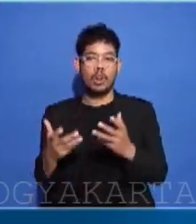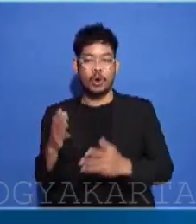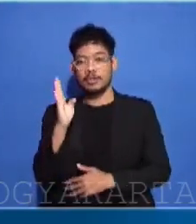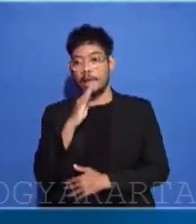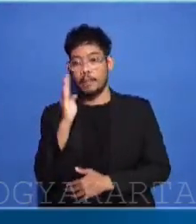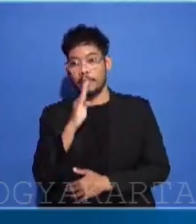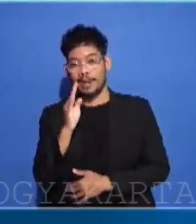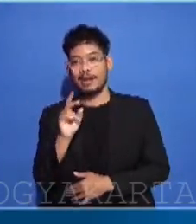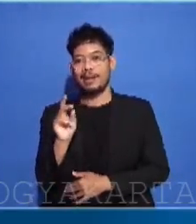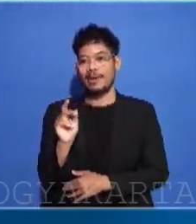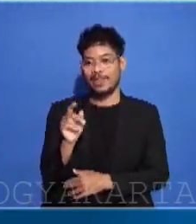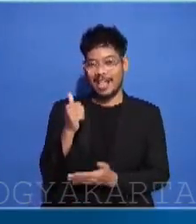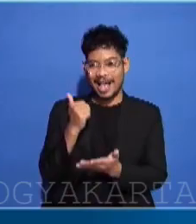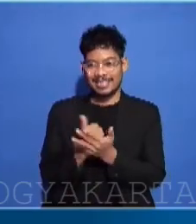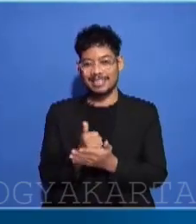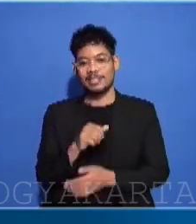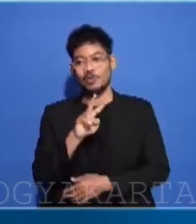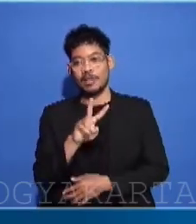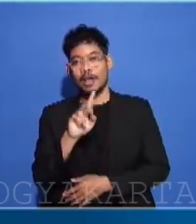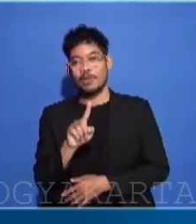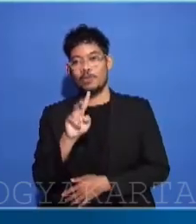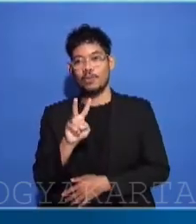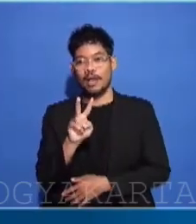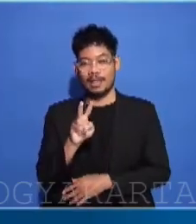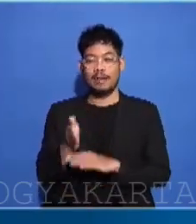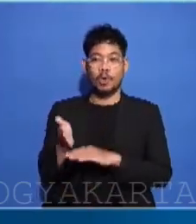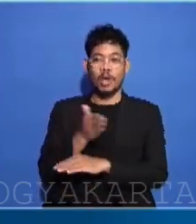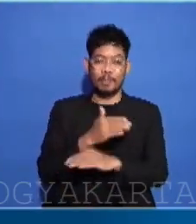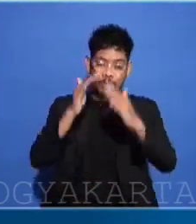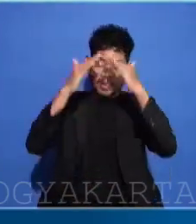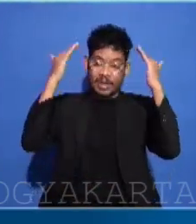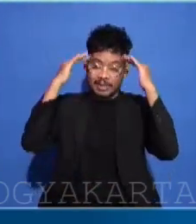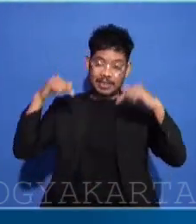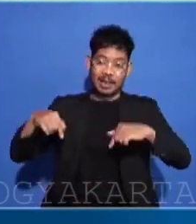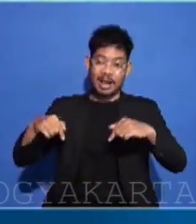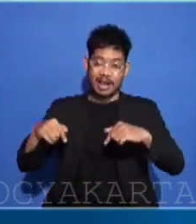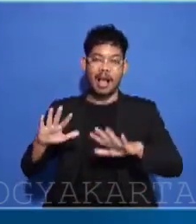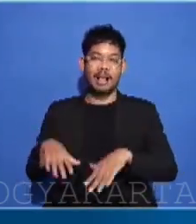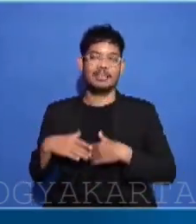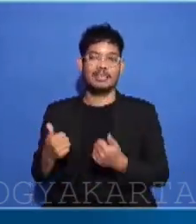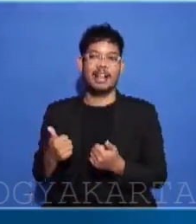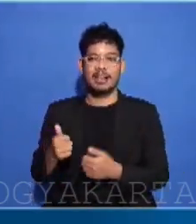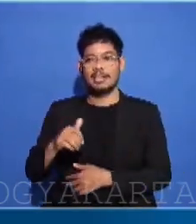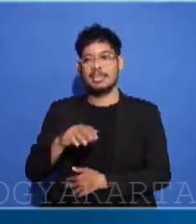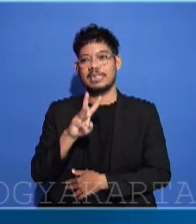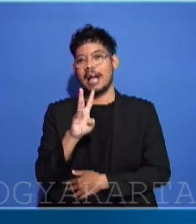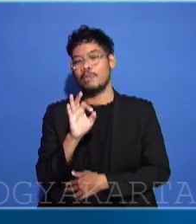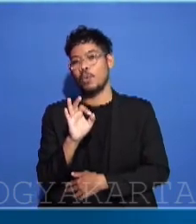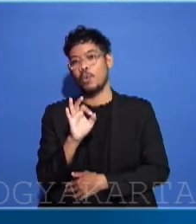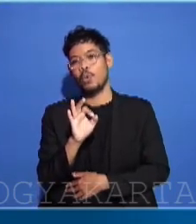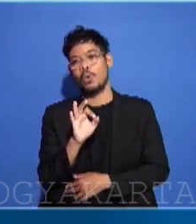212 jika biasanya para petani namun saat ini hanya mendapat hasil panen cabe sebanyak 30 kg